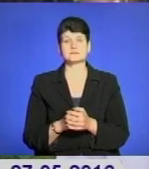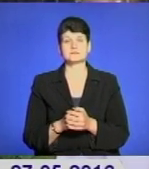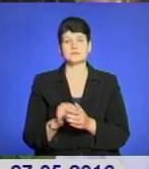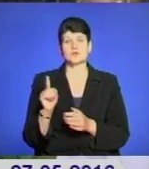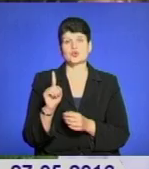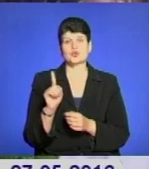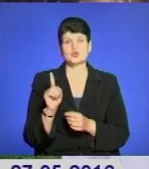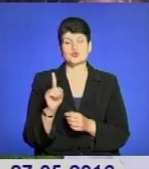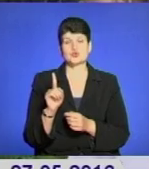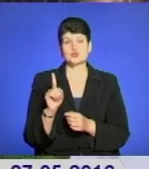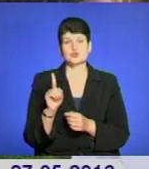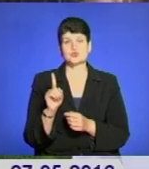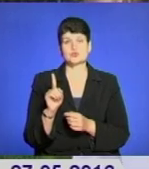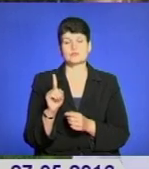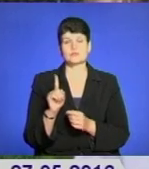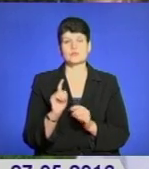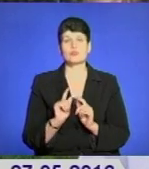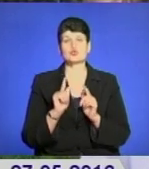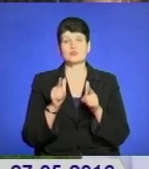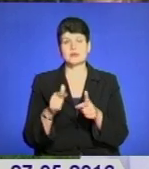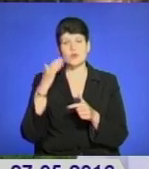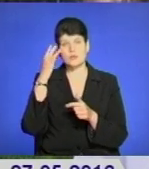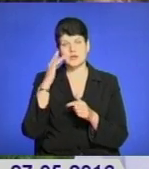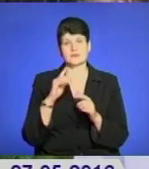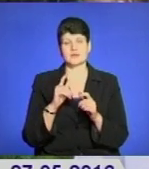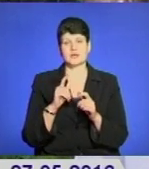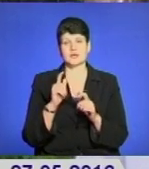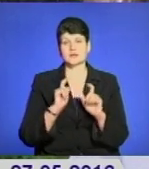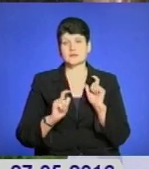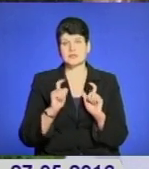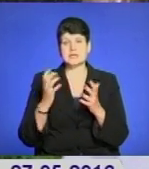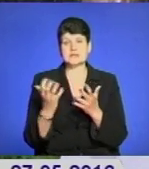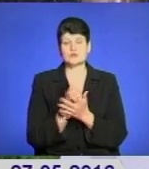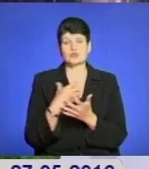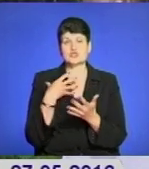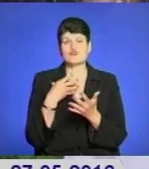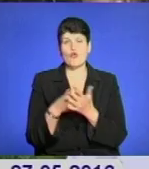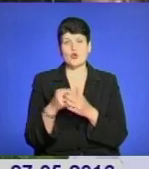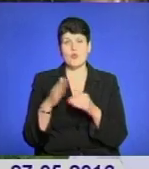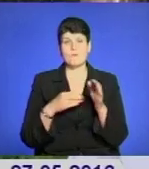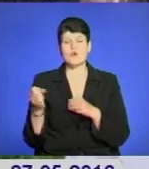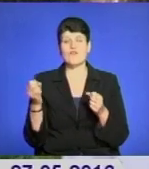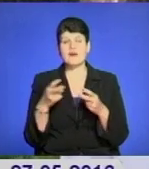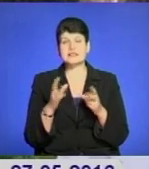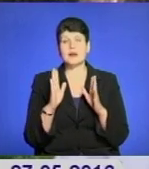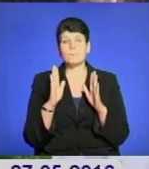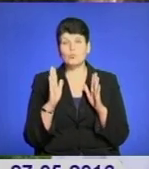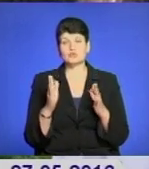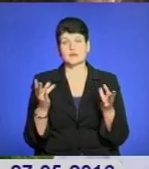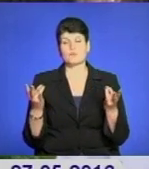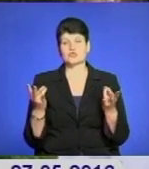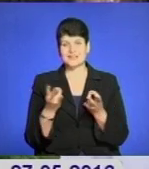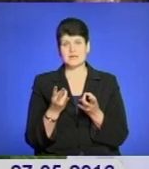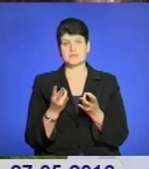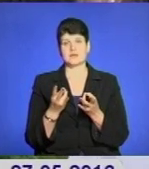щоб поступити в умріяний вуз і здобути свою професію, яка буде потрібна